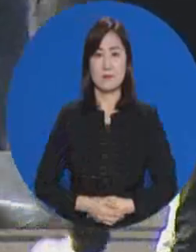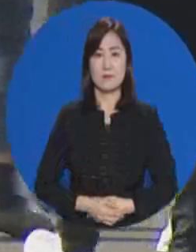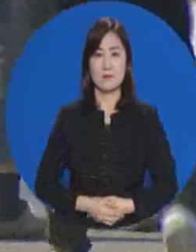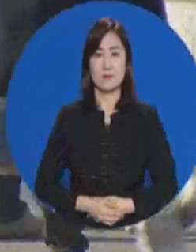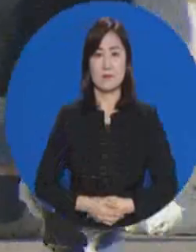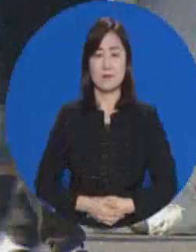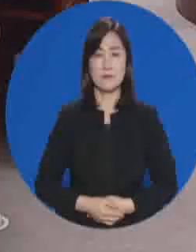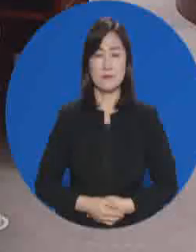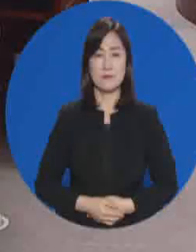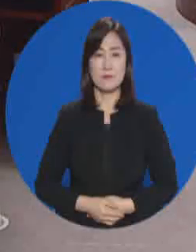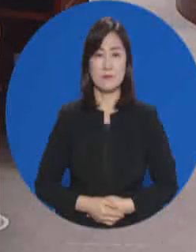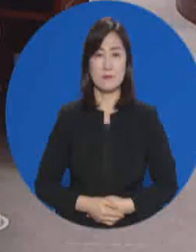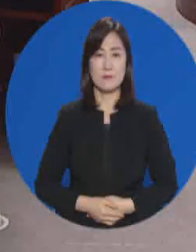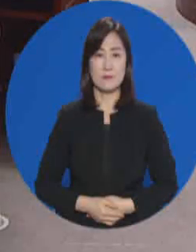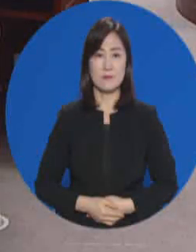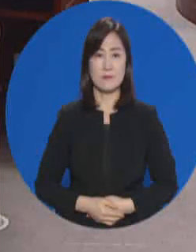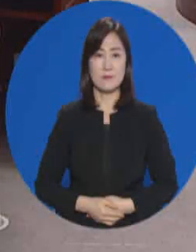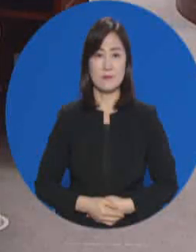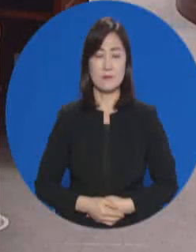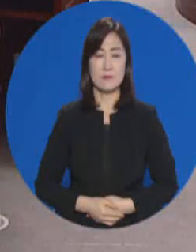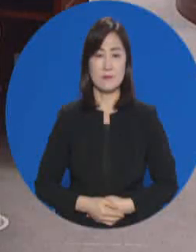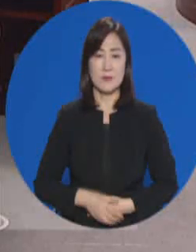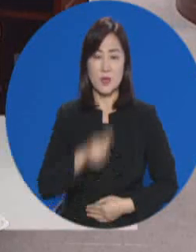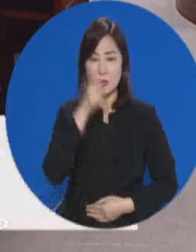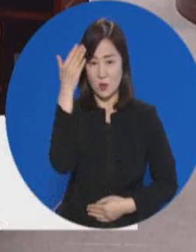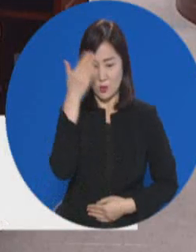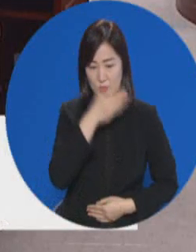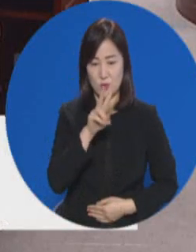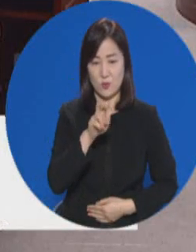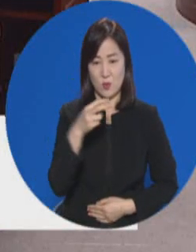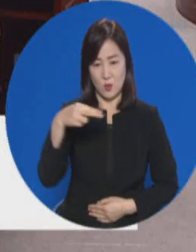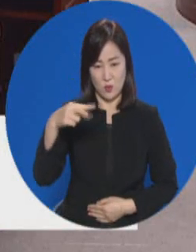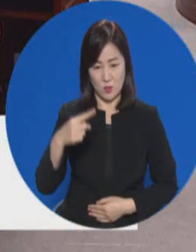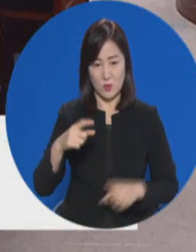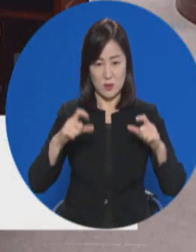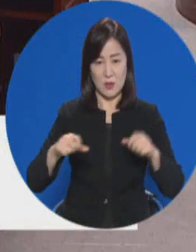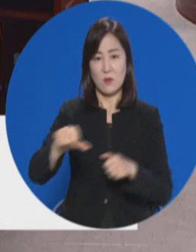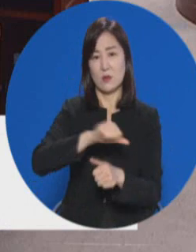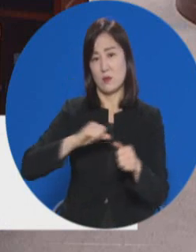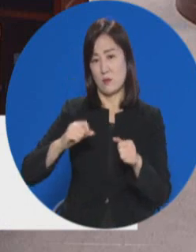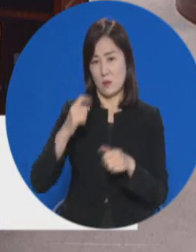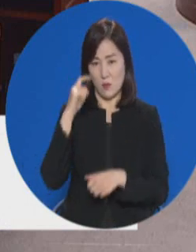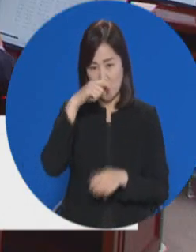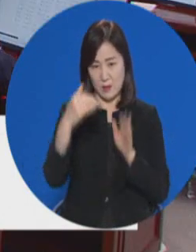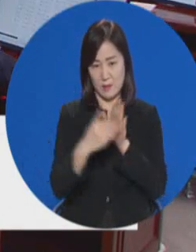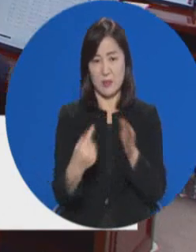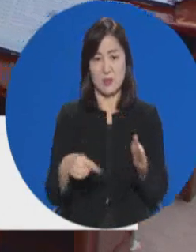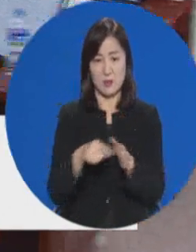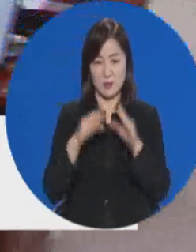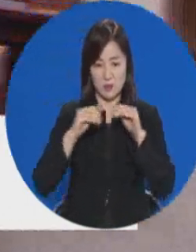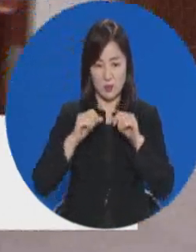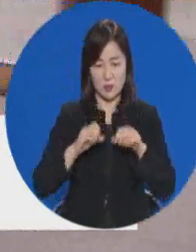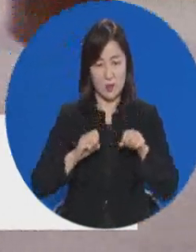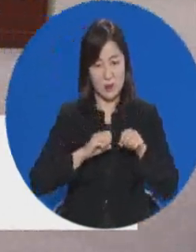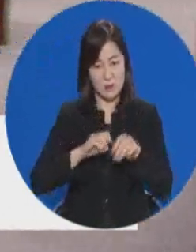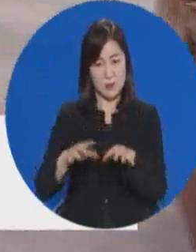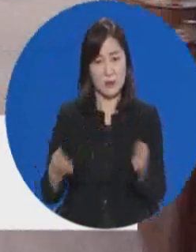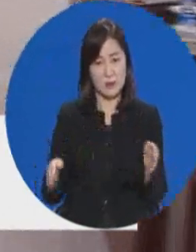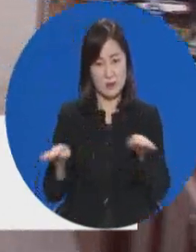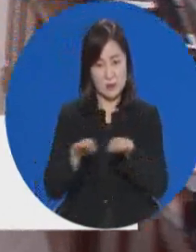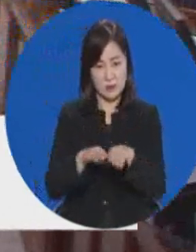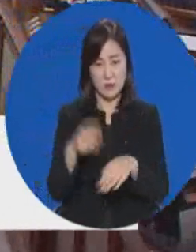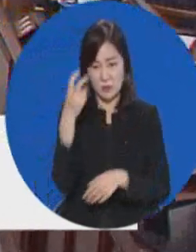우종훈입니다. 네, 다음 뉴스입니다. 여수 묘도 지역의 환경오염을 막기 위해 준설토 투기장 등의 조사가